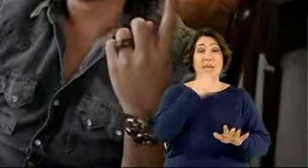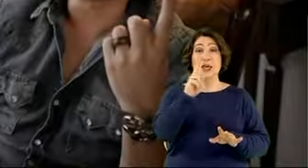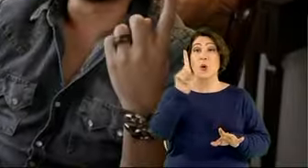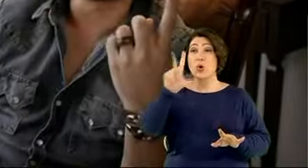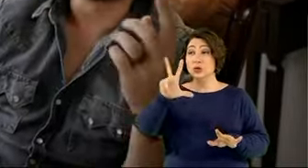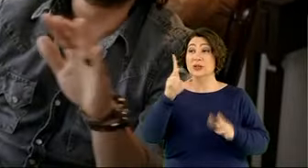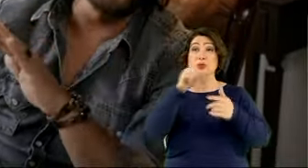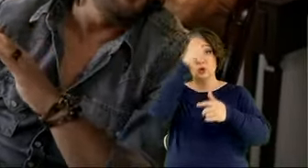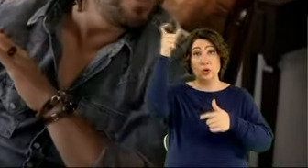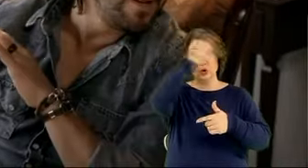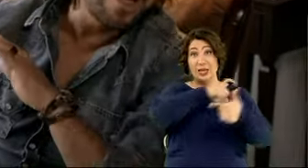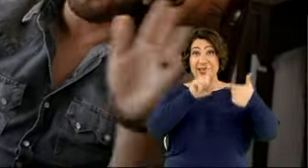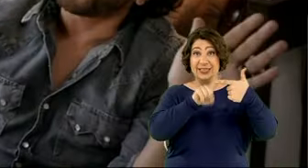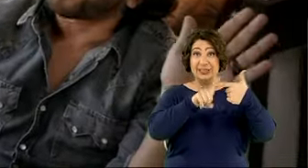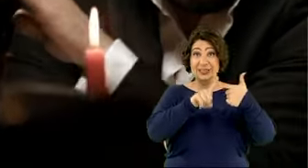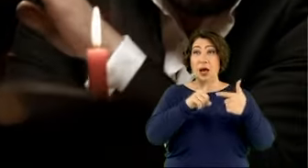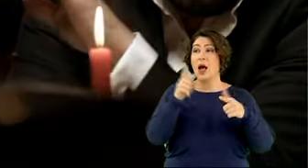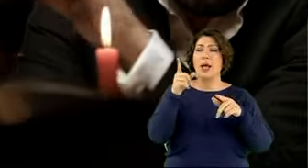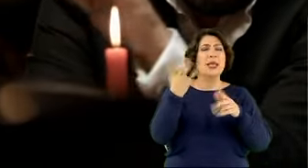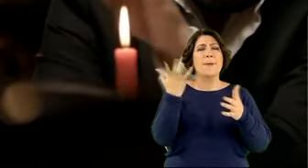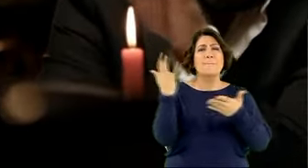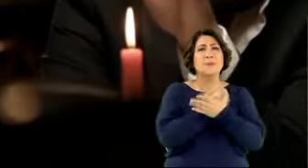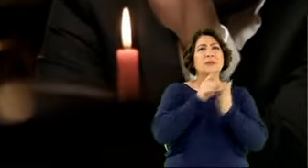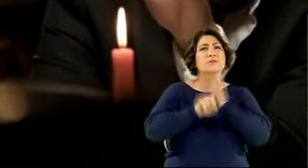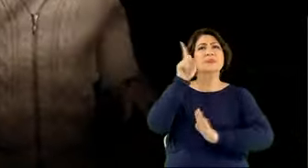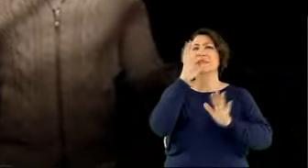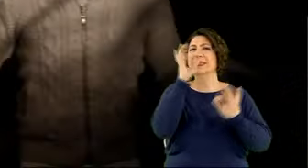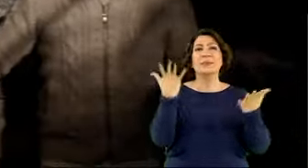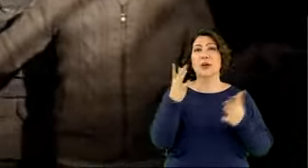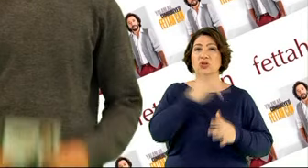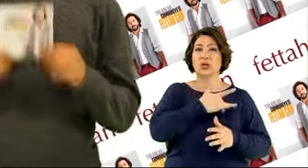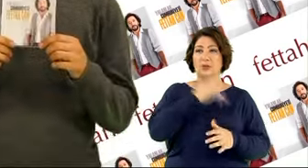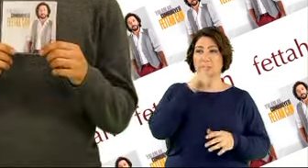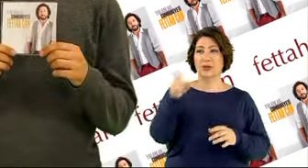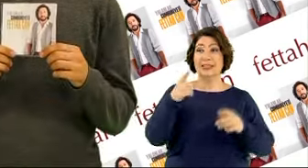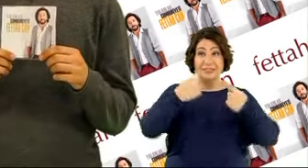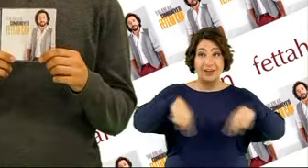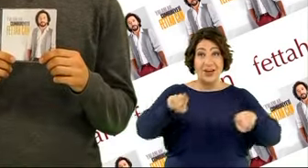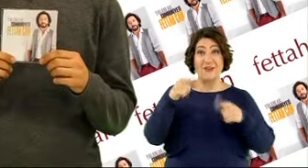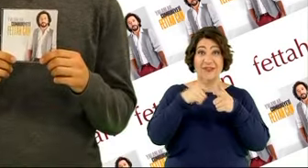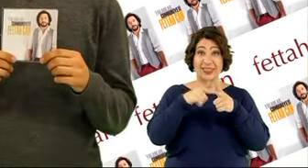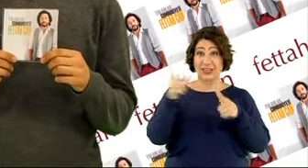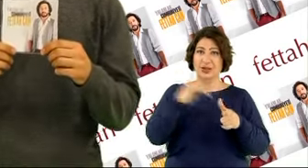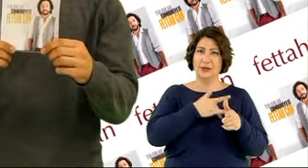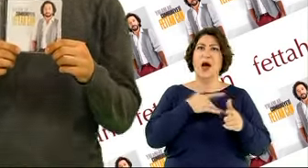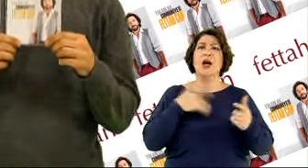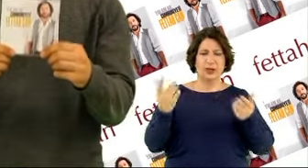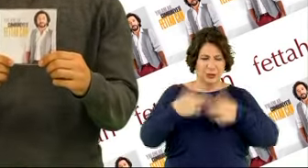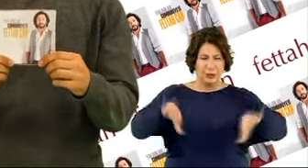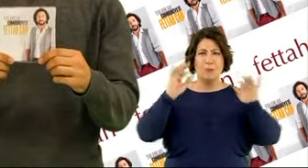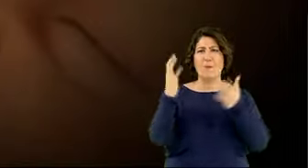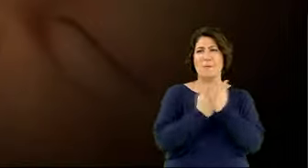2013 Türkiye ikincisi Arif Karagül'le başarısını Fettahcan'a borçlu olduğunu söylüyor. Sınavlara Fettahcan dinleyerek hazırlandım, başarıya